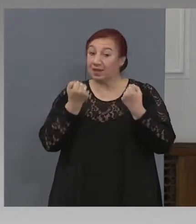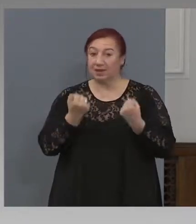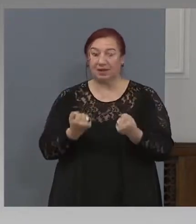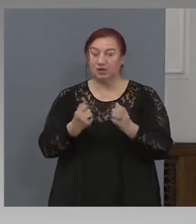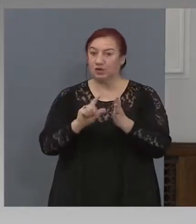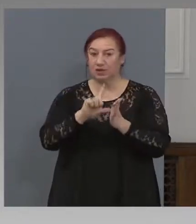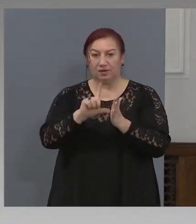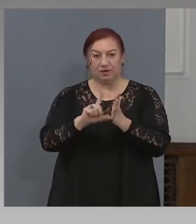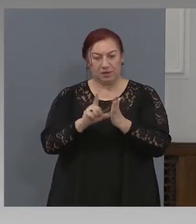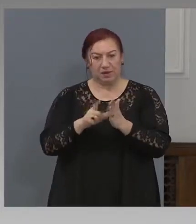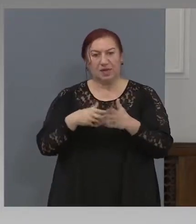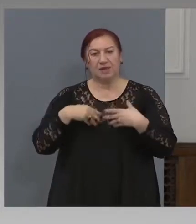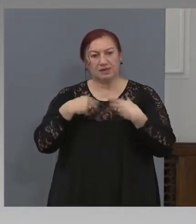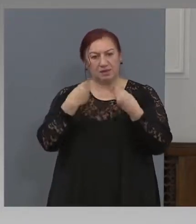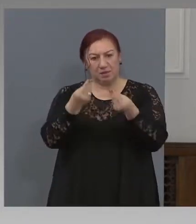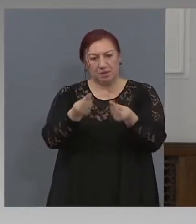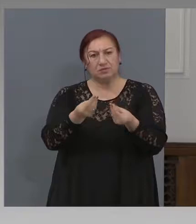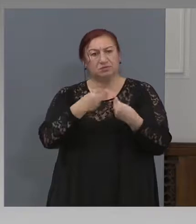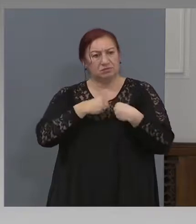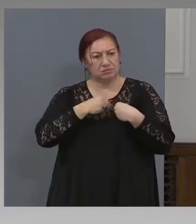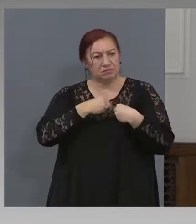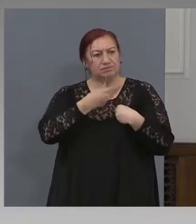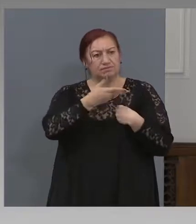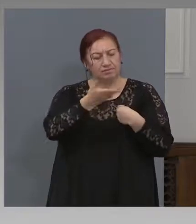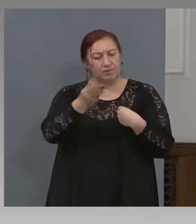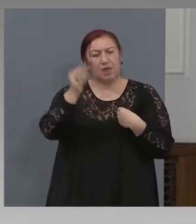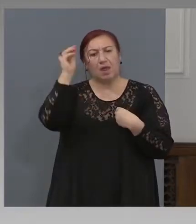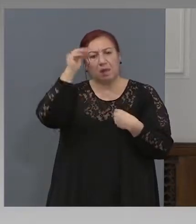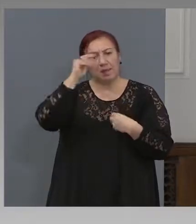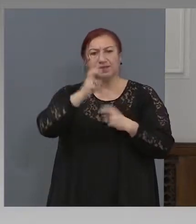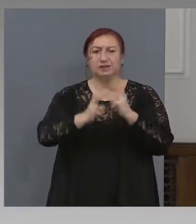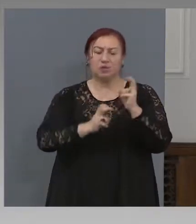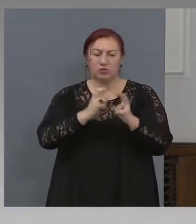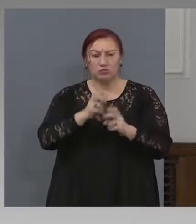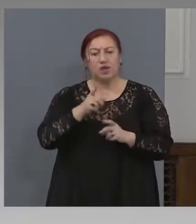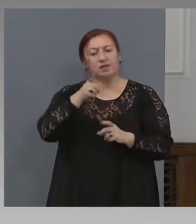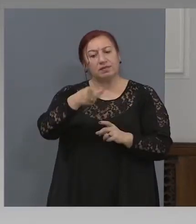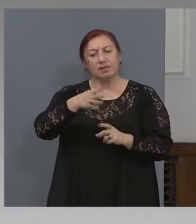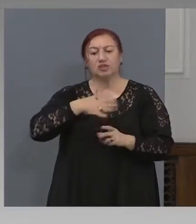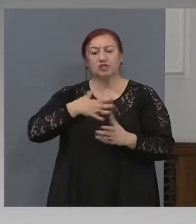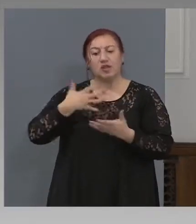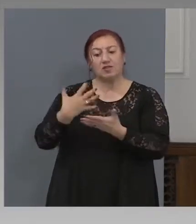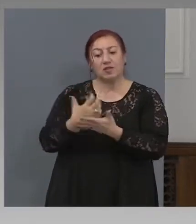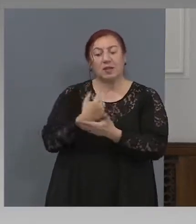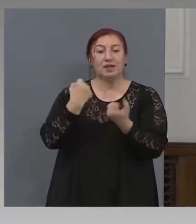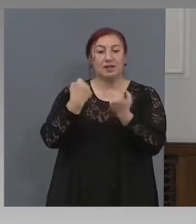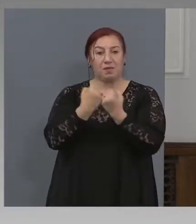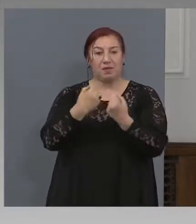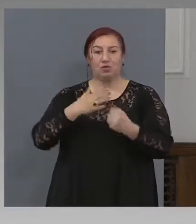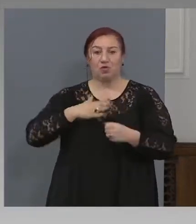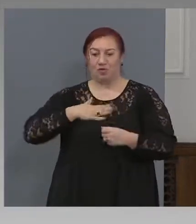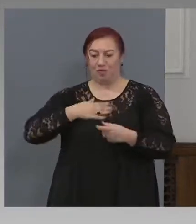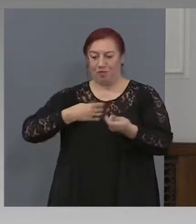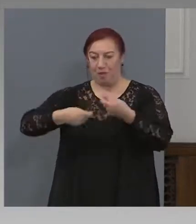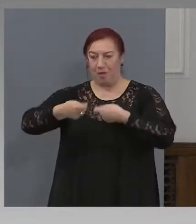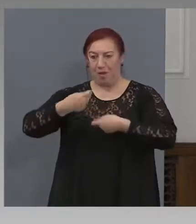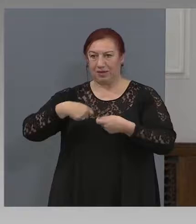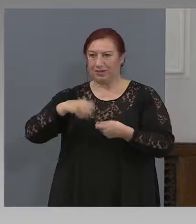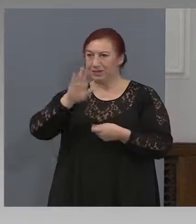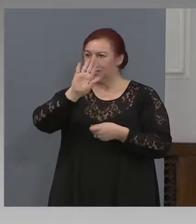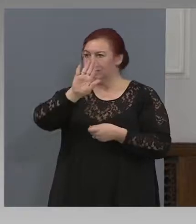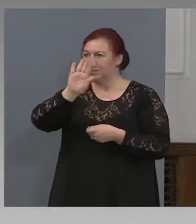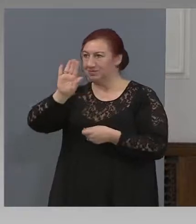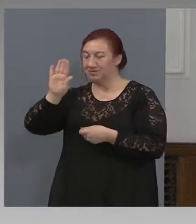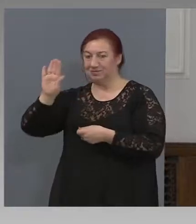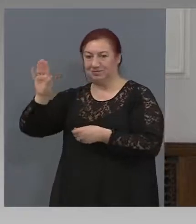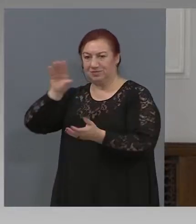бихме искали да уверим българските производители, че те ще намерят място на нашите рафтове. В същото